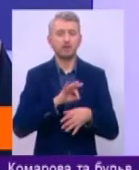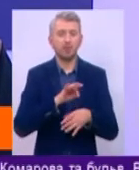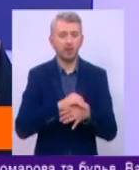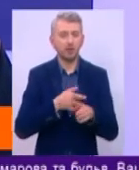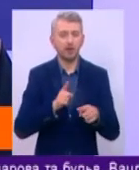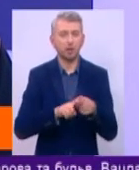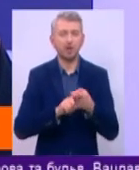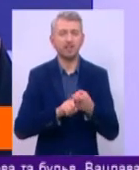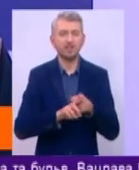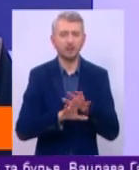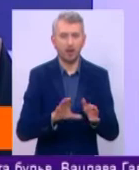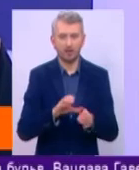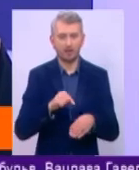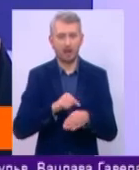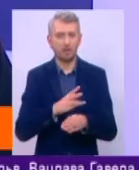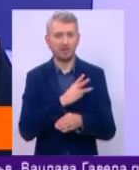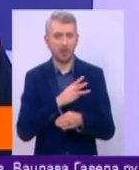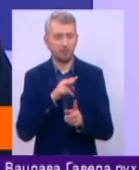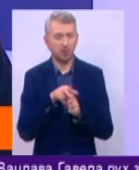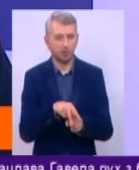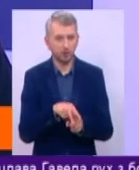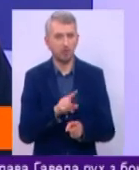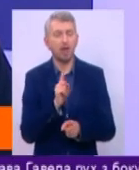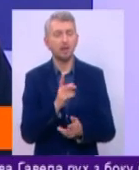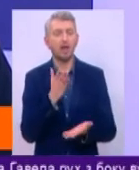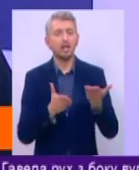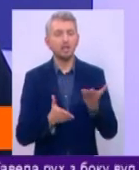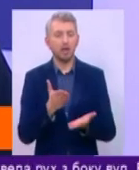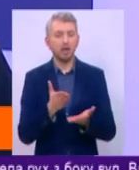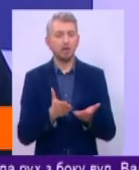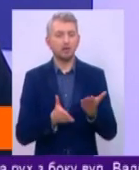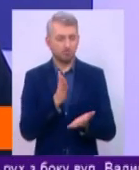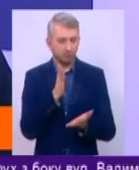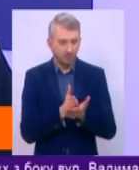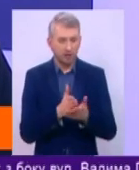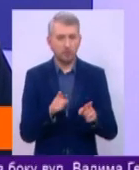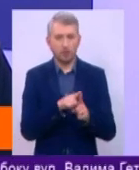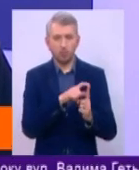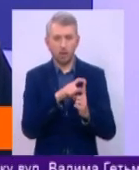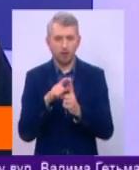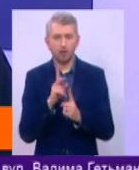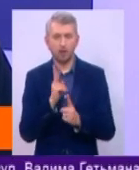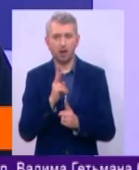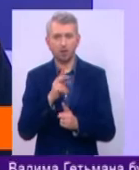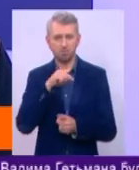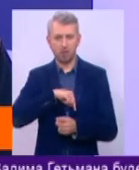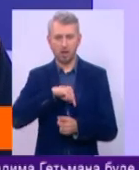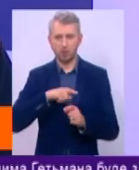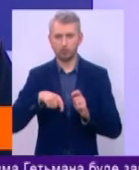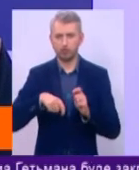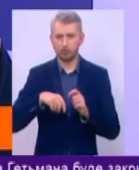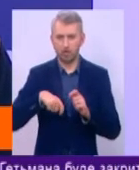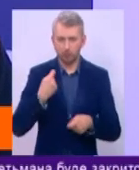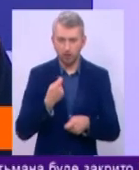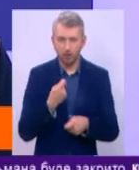которые не связаны с эмоциональными нагрузками. Хотя, если явно есть такое понятие, как моральный ущерб, то